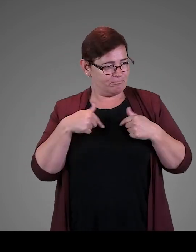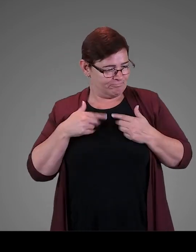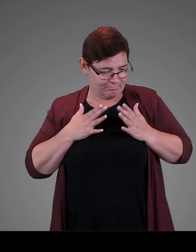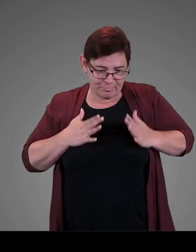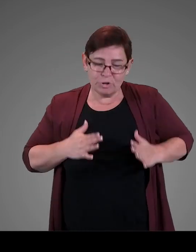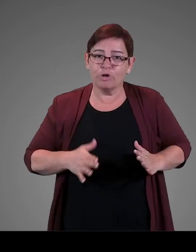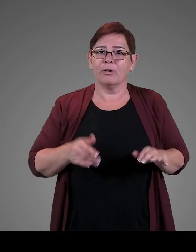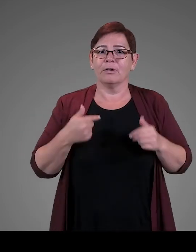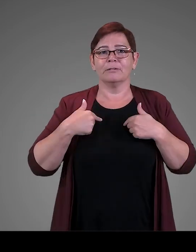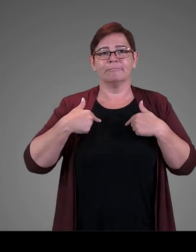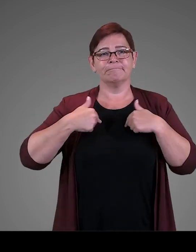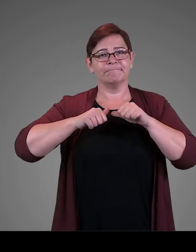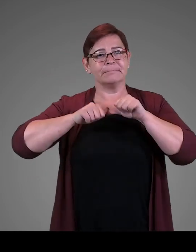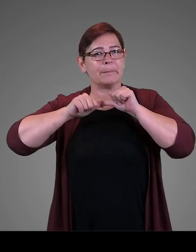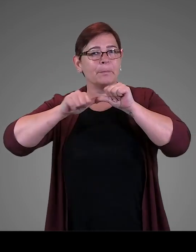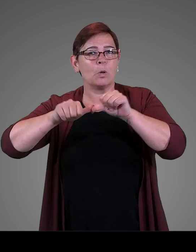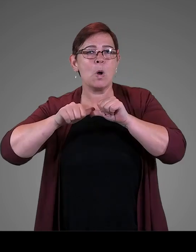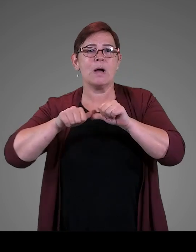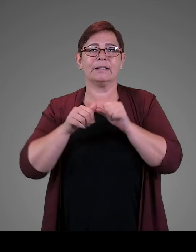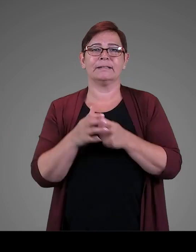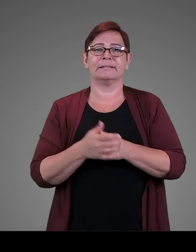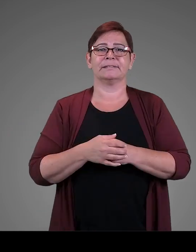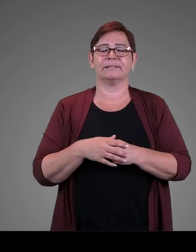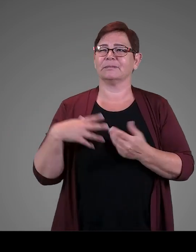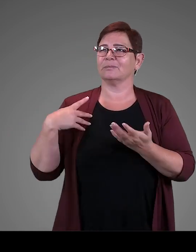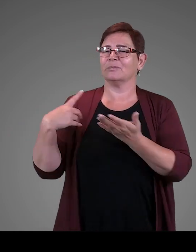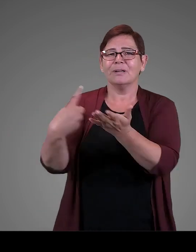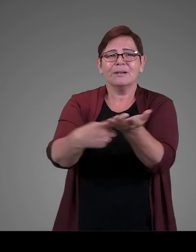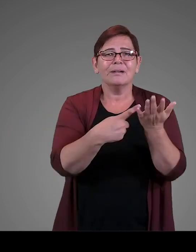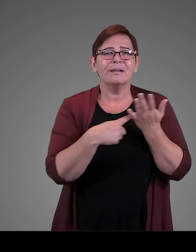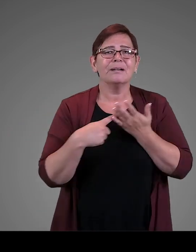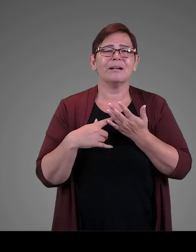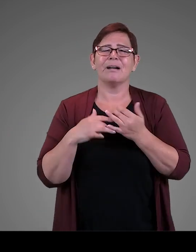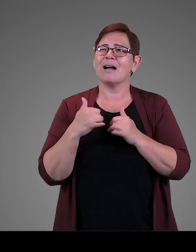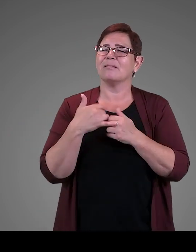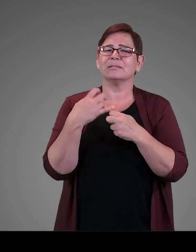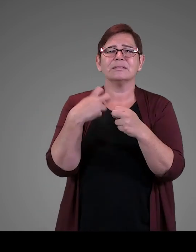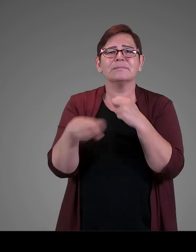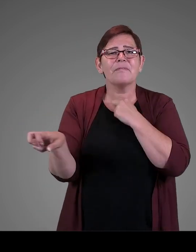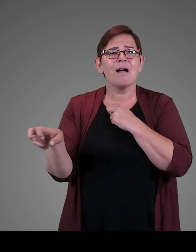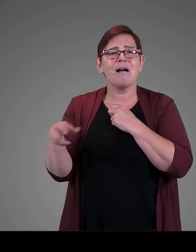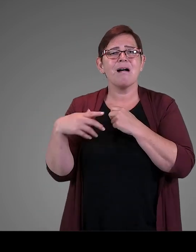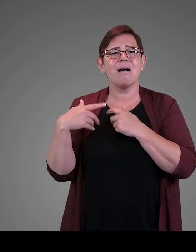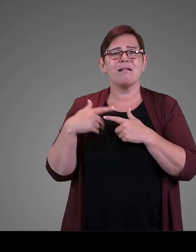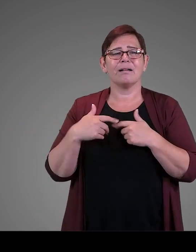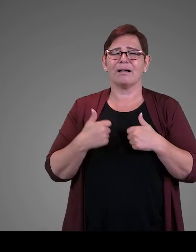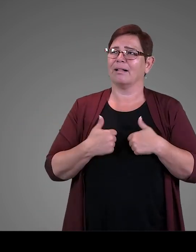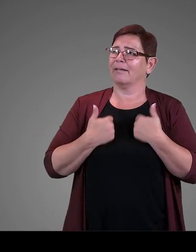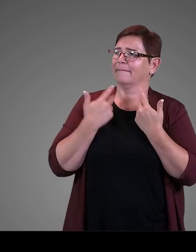d'accomplissement qui est, pour moi, en fait, comme personne, qui est important pour continuer.